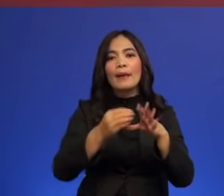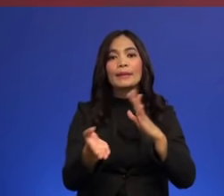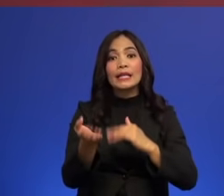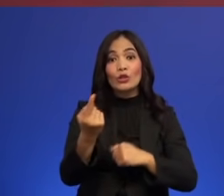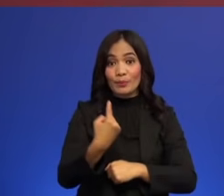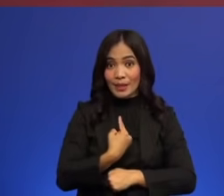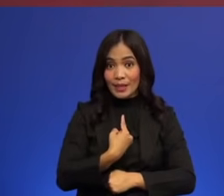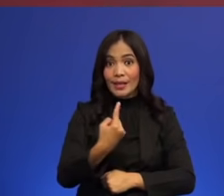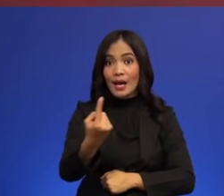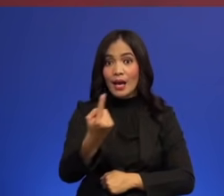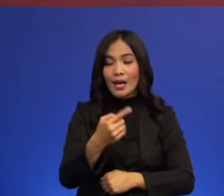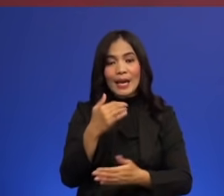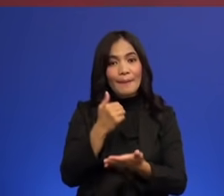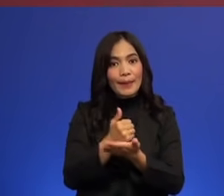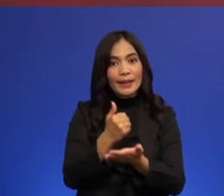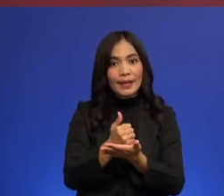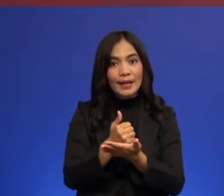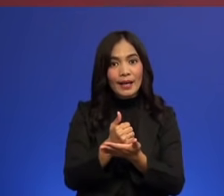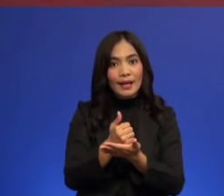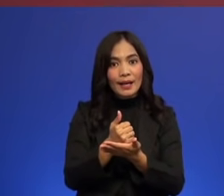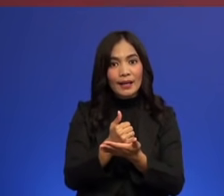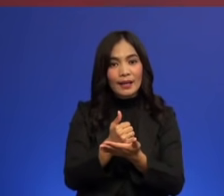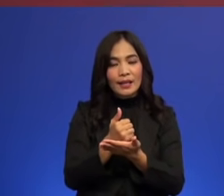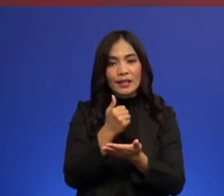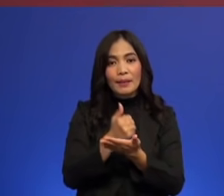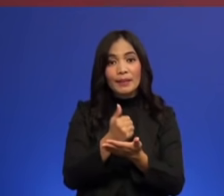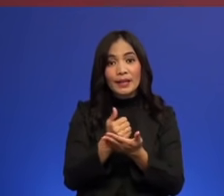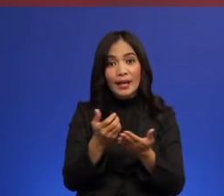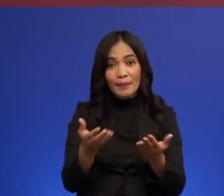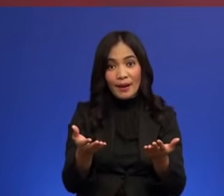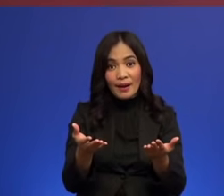kita. Yang penting, saudaraku,